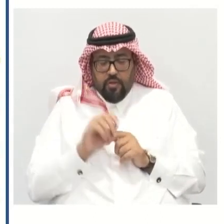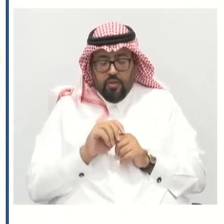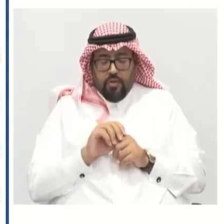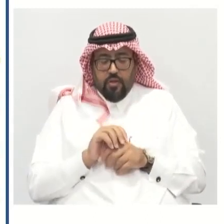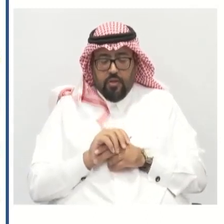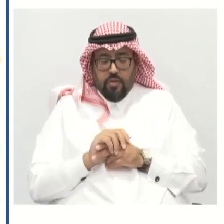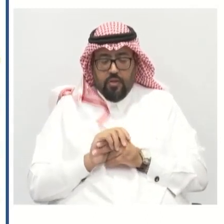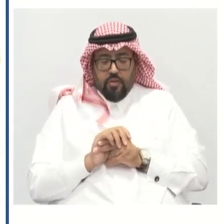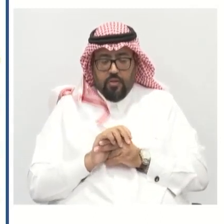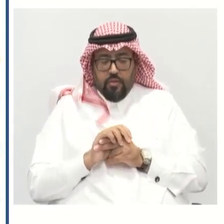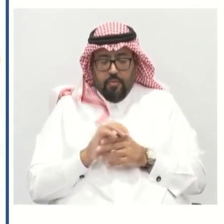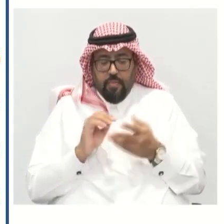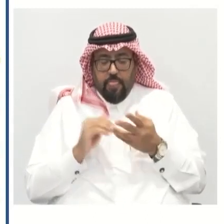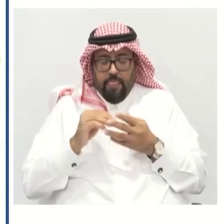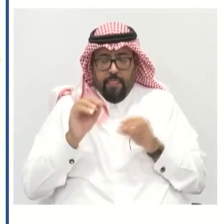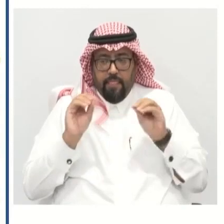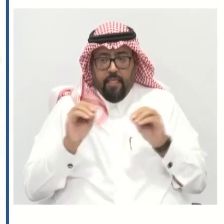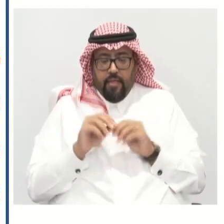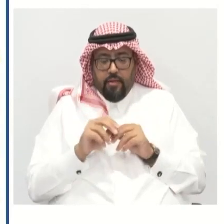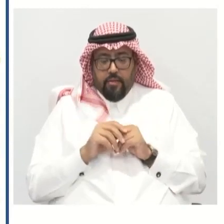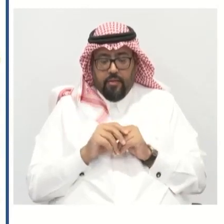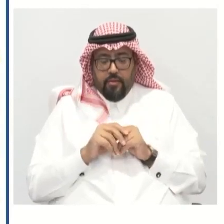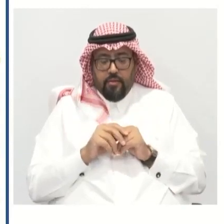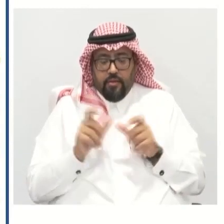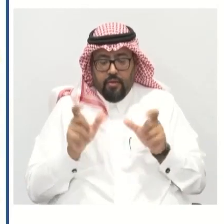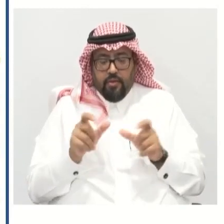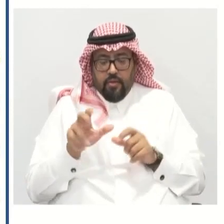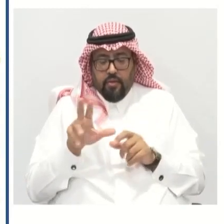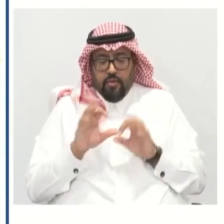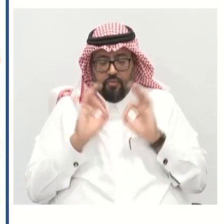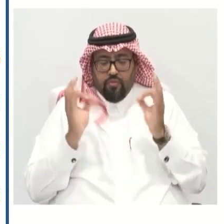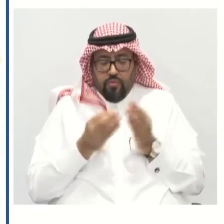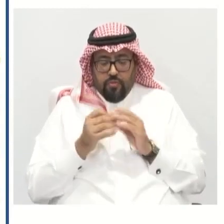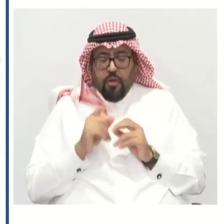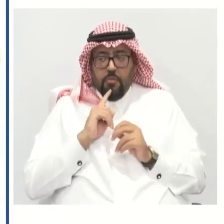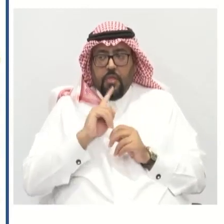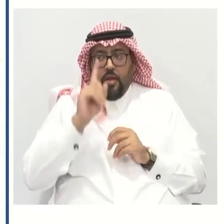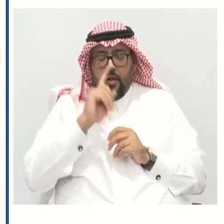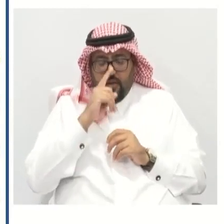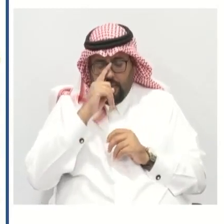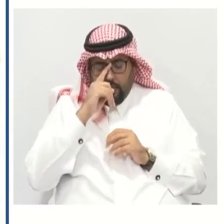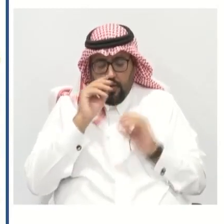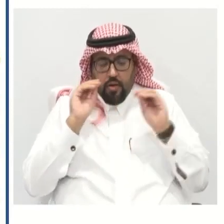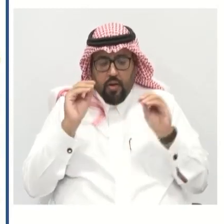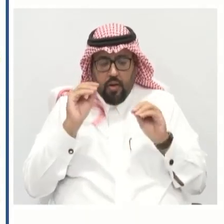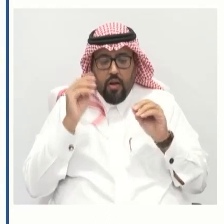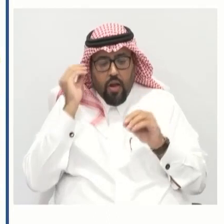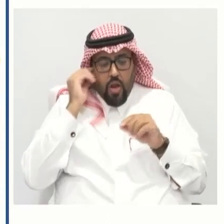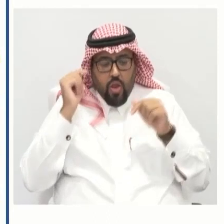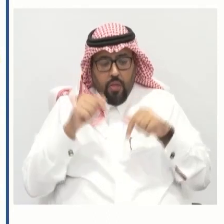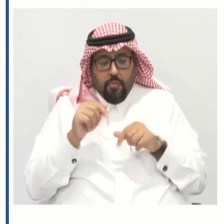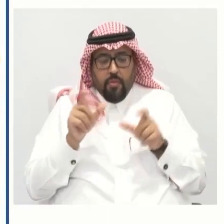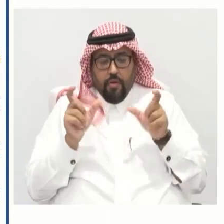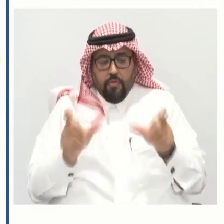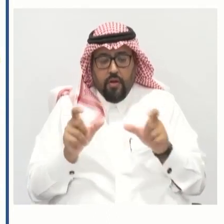الموارد البشريه والتنميه الاجتماعيه تقدم الحمايه المجتمعيه باذن الله تعالى سنتعرف اليوم على